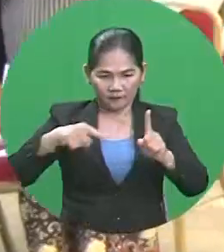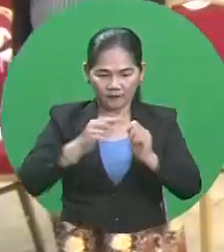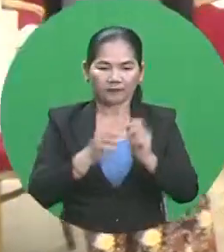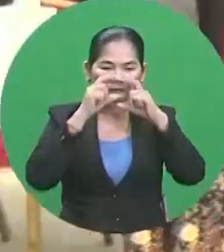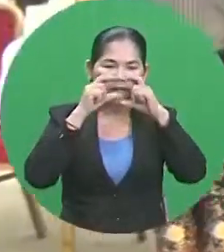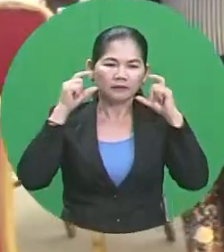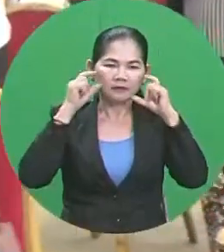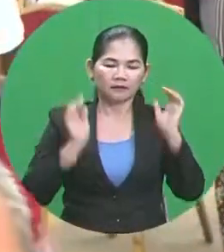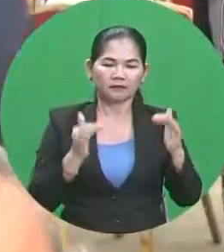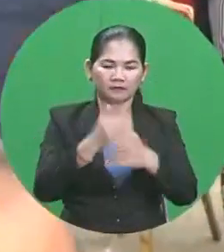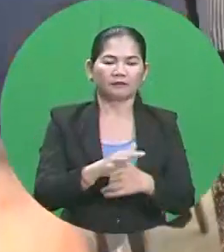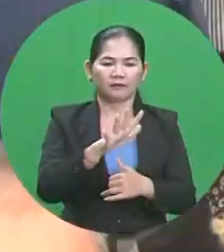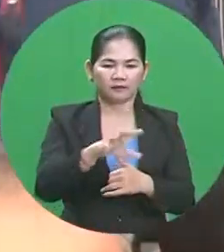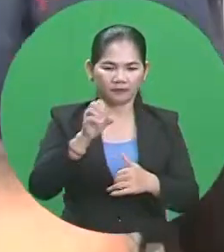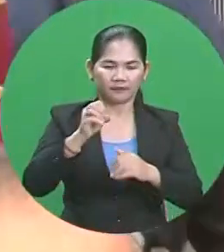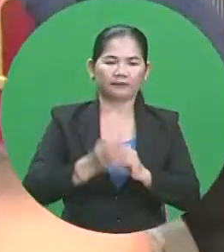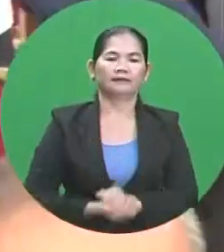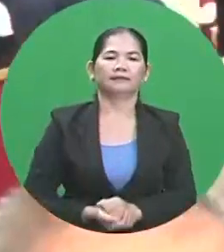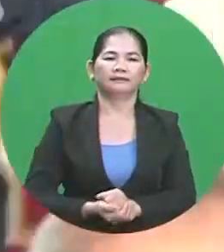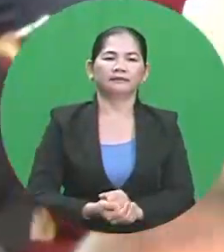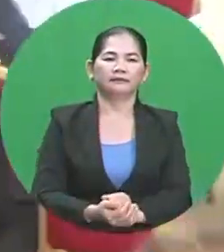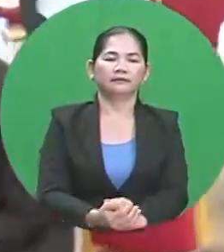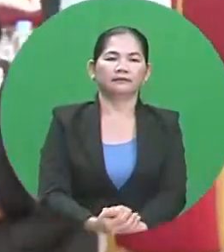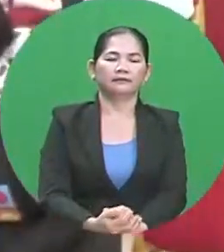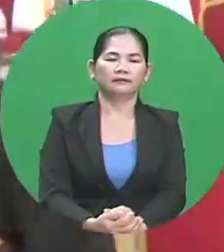ម៉ាស់មួយប្រអប់ចំនួន50ម៉ាស